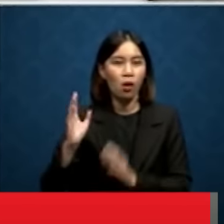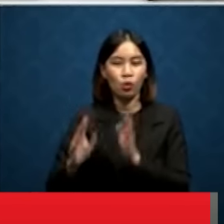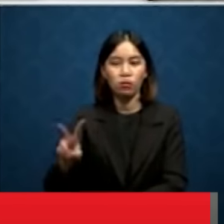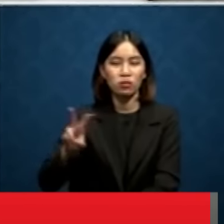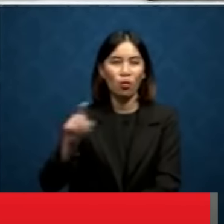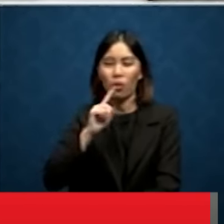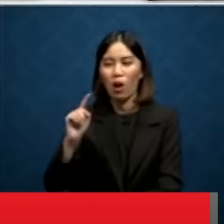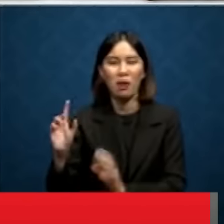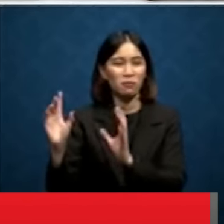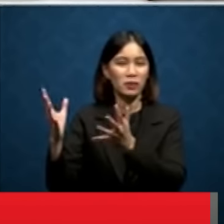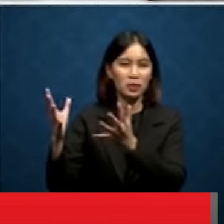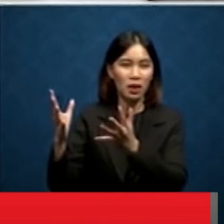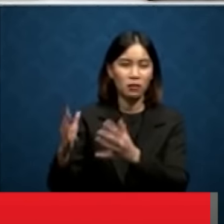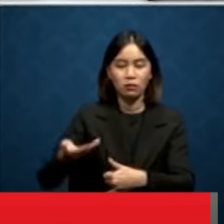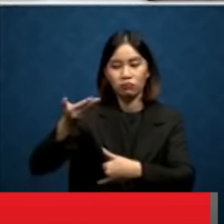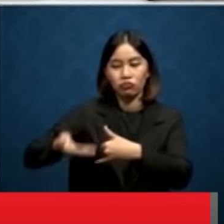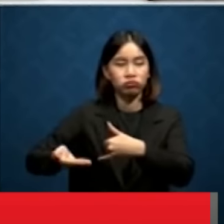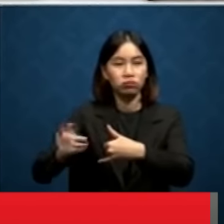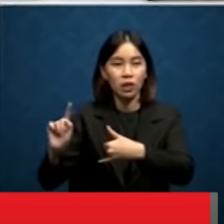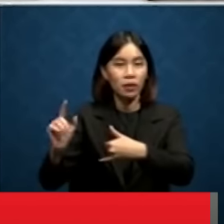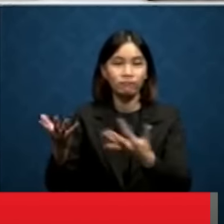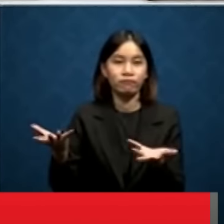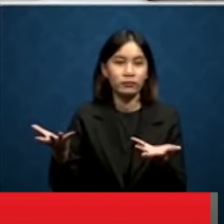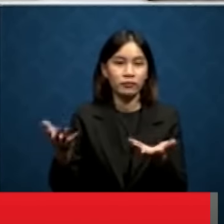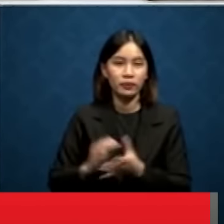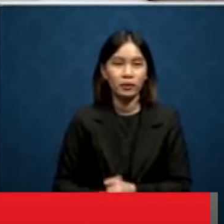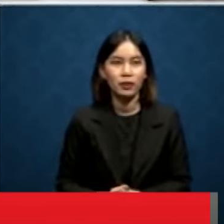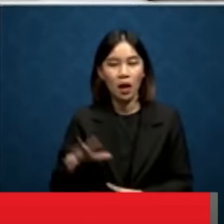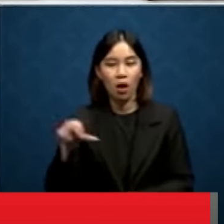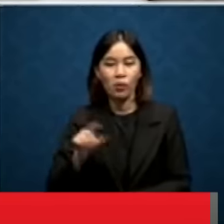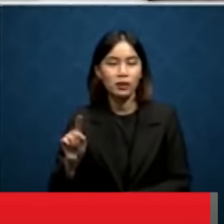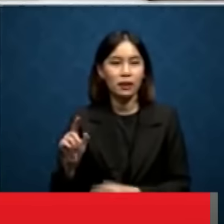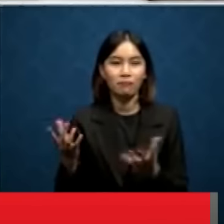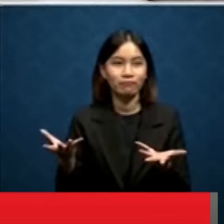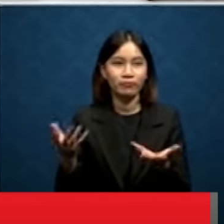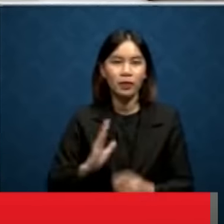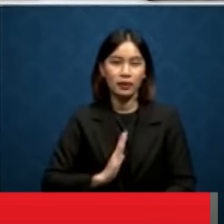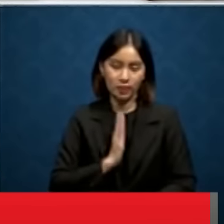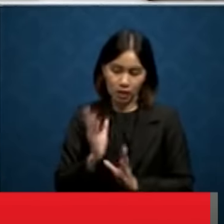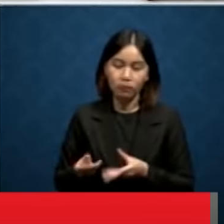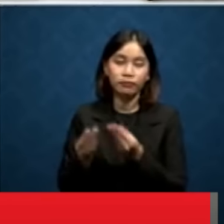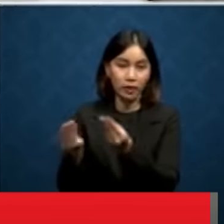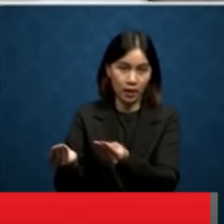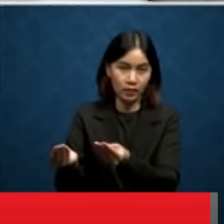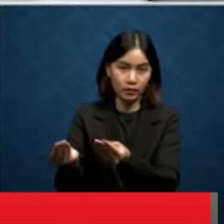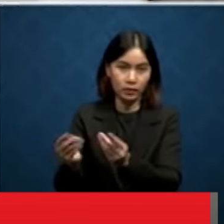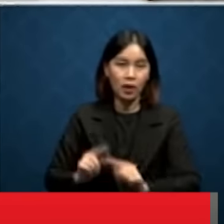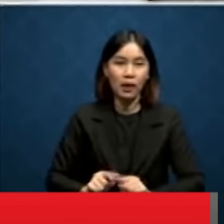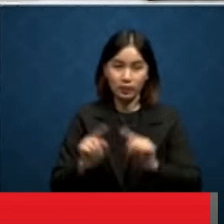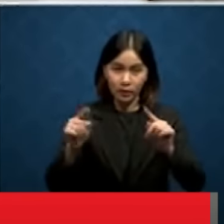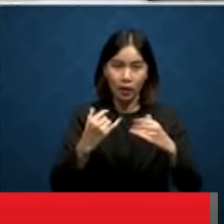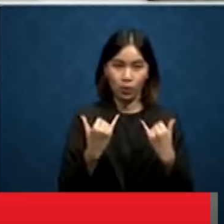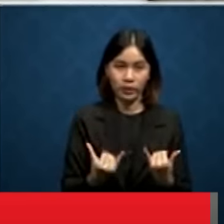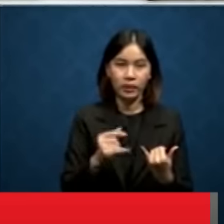คนั้นมีคุณสมบัติอย่างไรหรือเป็นที่มาอย่างไรเราให้เกียรติท่านแต่ในวัน